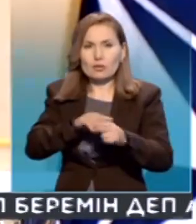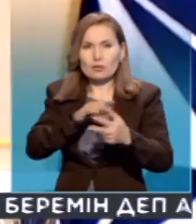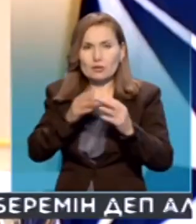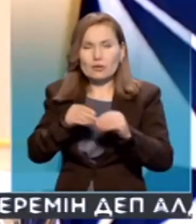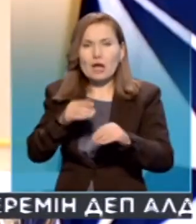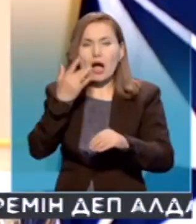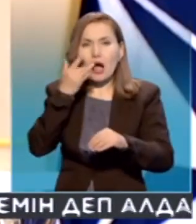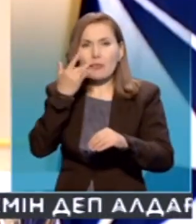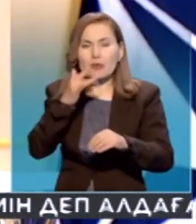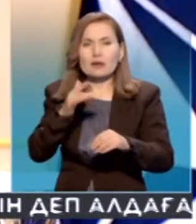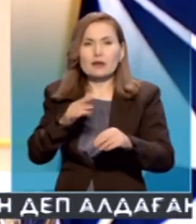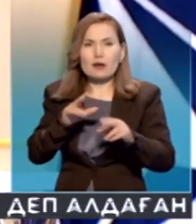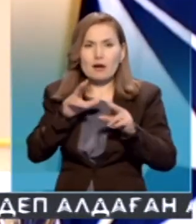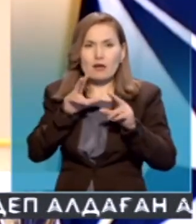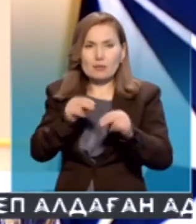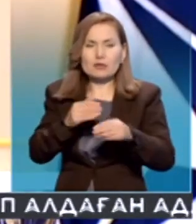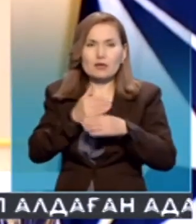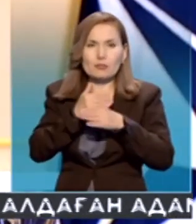келісті.